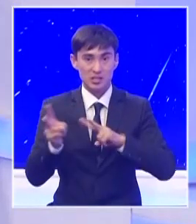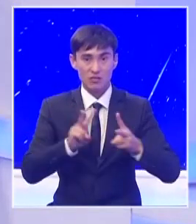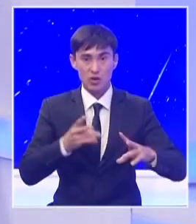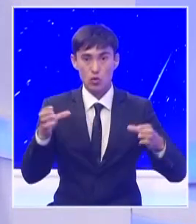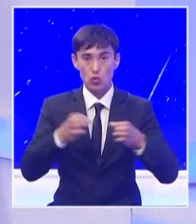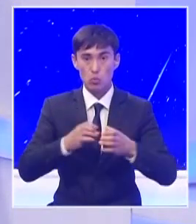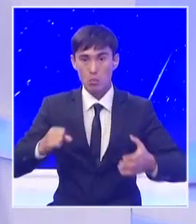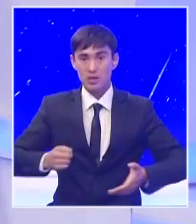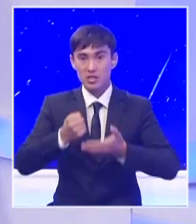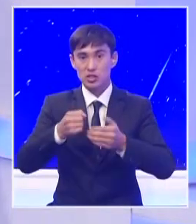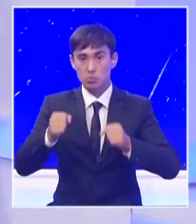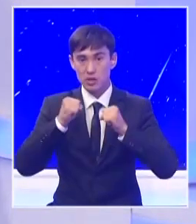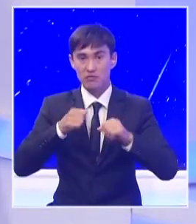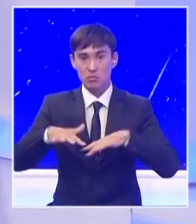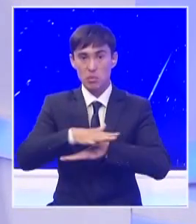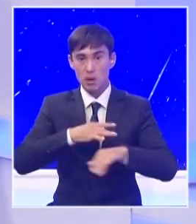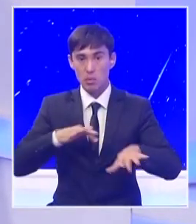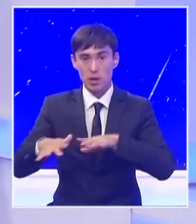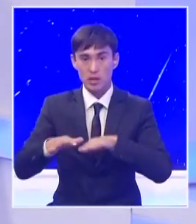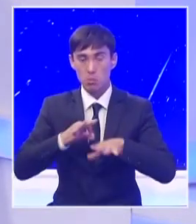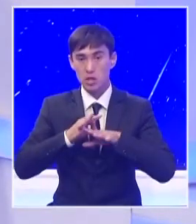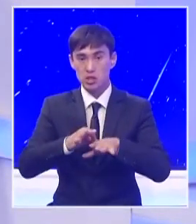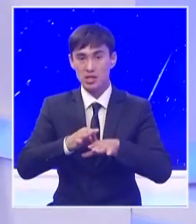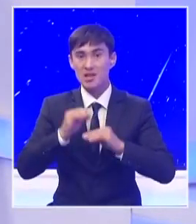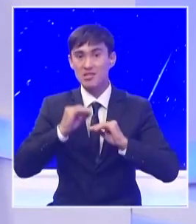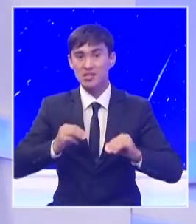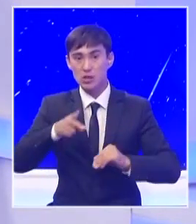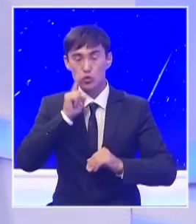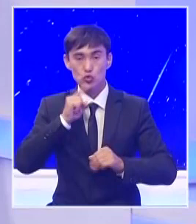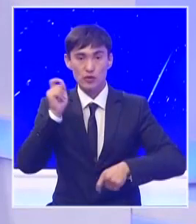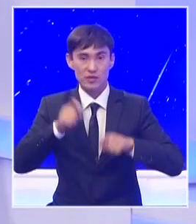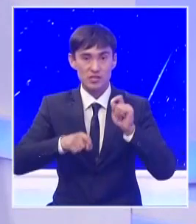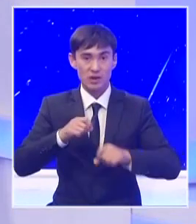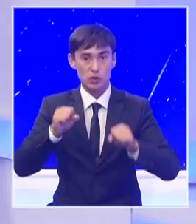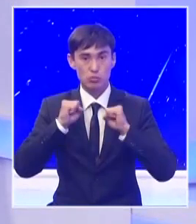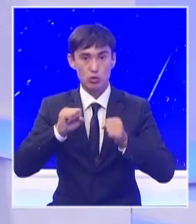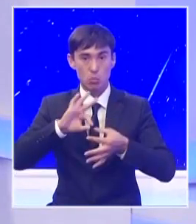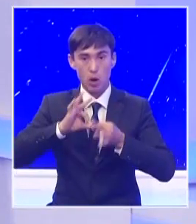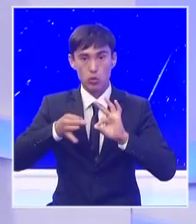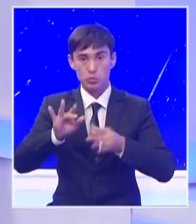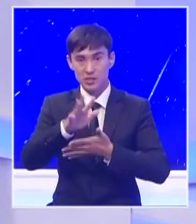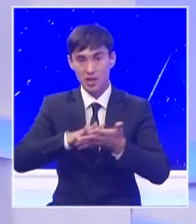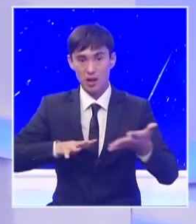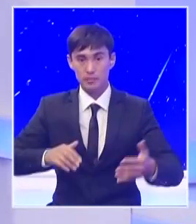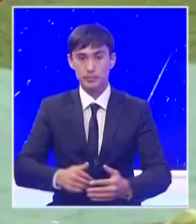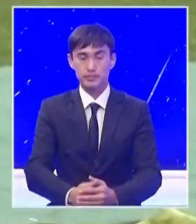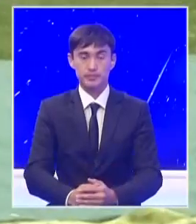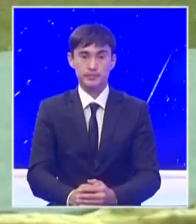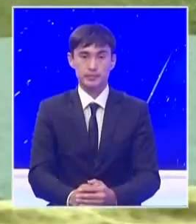групп поддержки спортивных массовых мероприятий прошли в рамках детско-юношеского фестиваля спорта. Подробности далее.